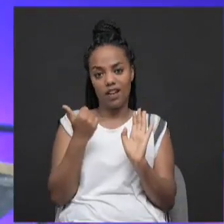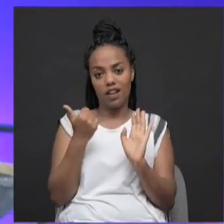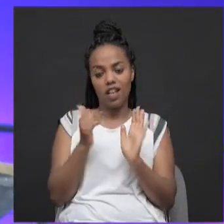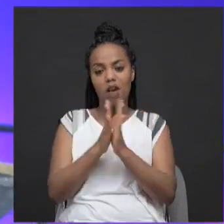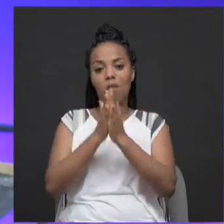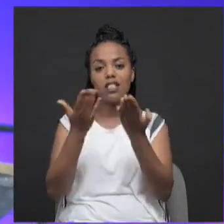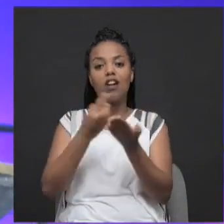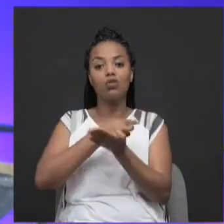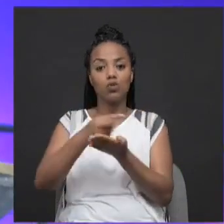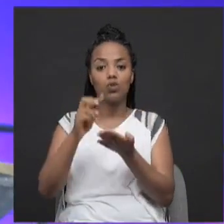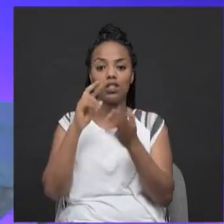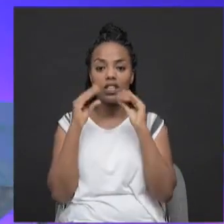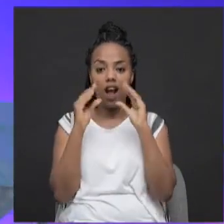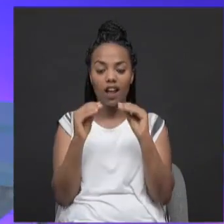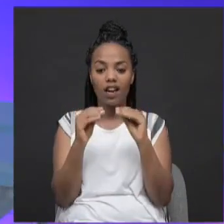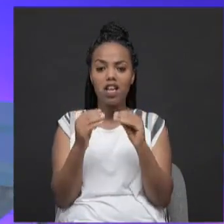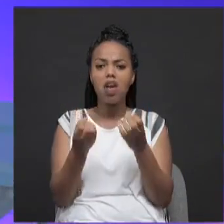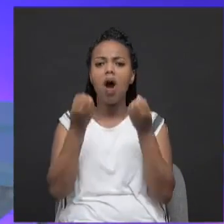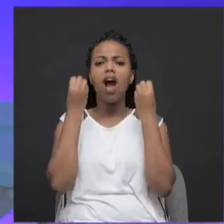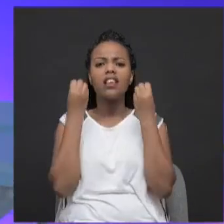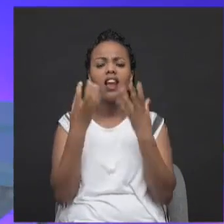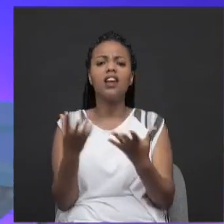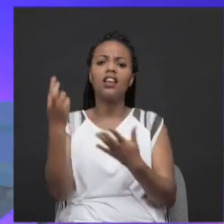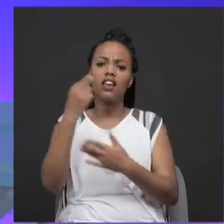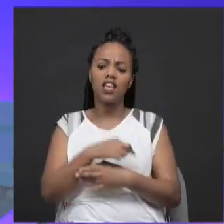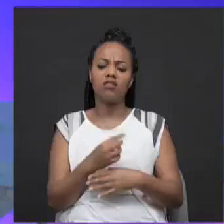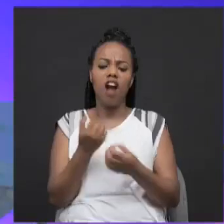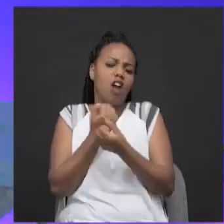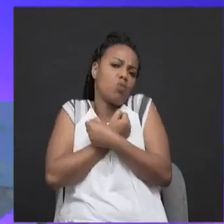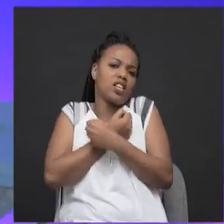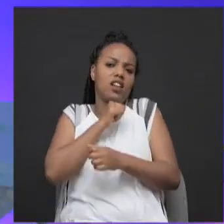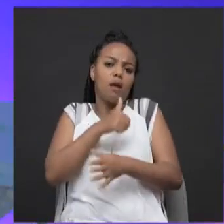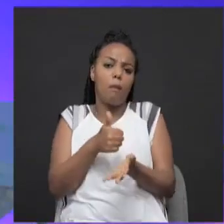መጽሐፍ ቅዱስ ሲናገር አያሌ ቀንም አልወደደም።